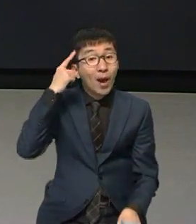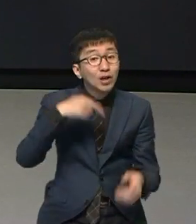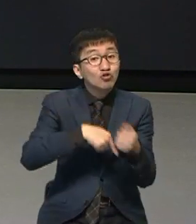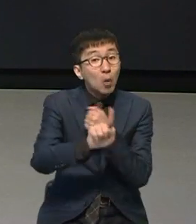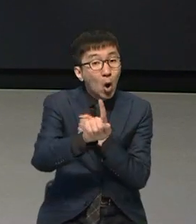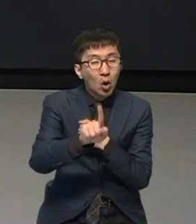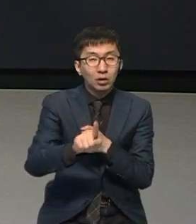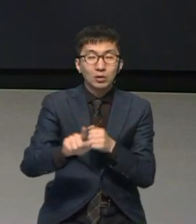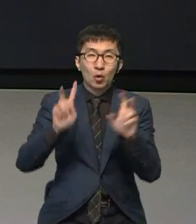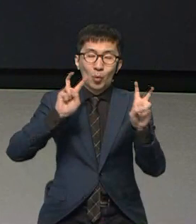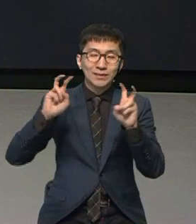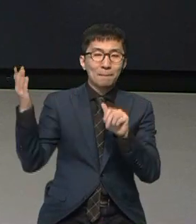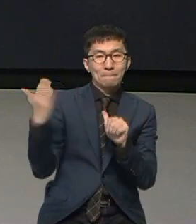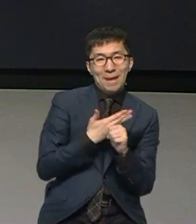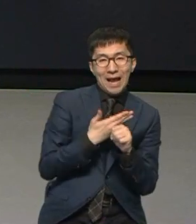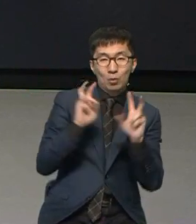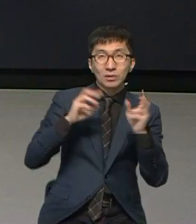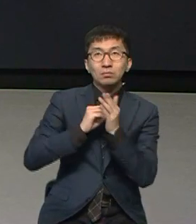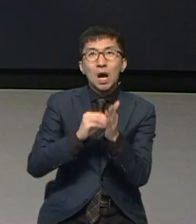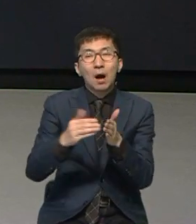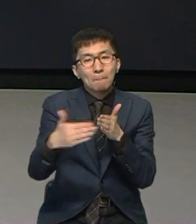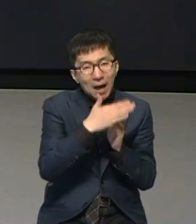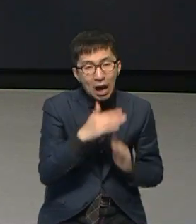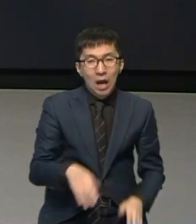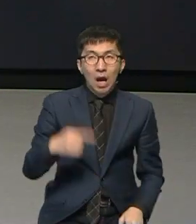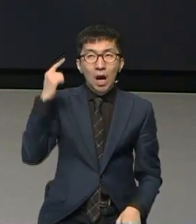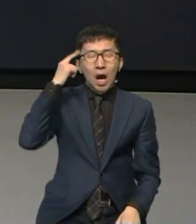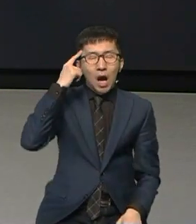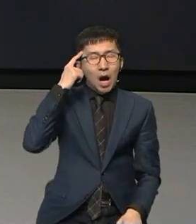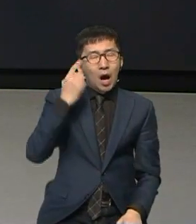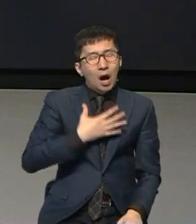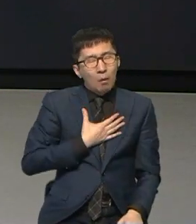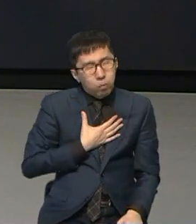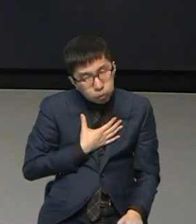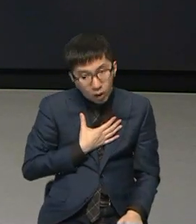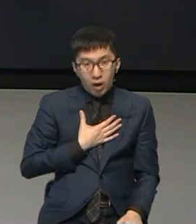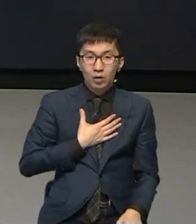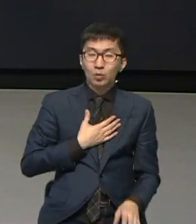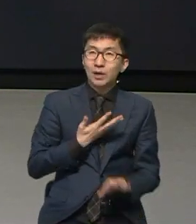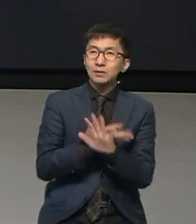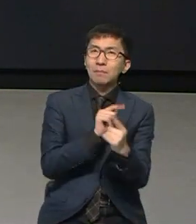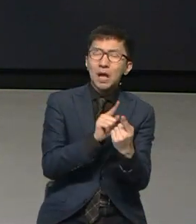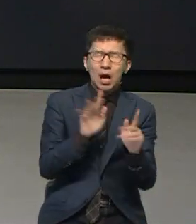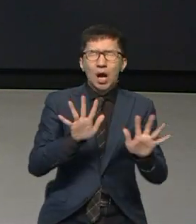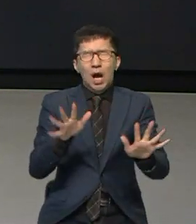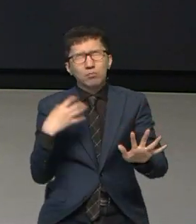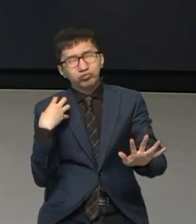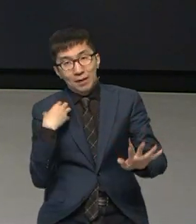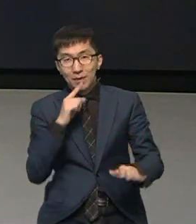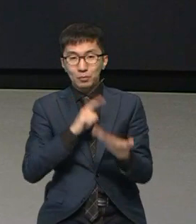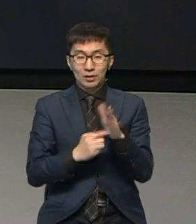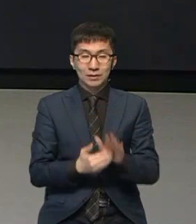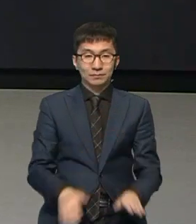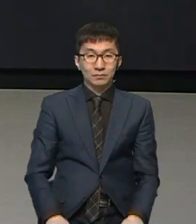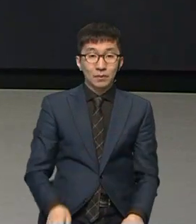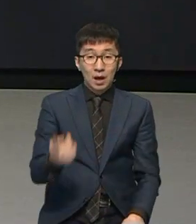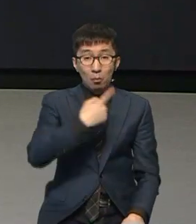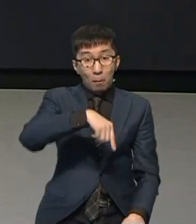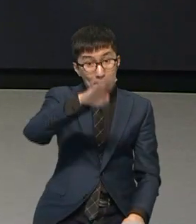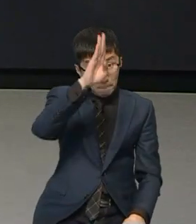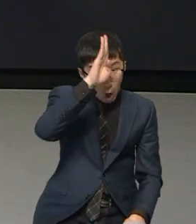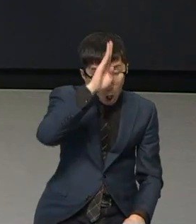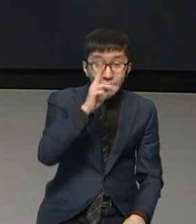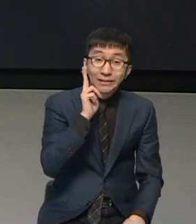실직이나 취업의 어려움, 심리정신적 어려움, 관계 맺기의 어려움 순이었습니다. 자신의 건강 상태가